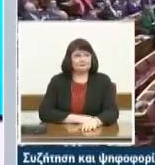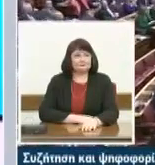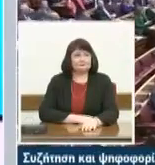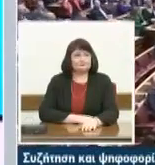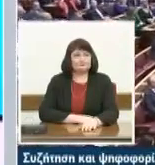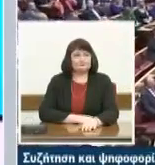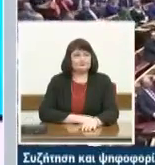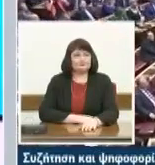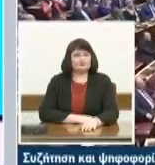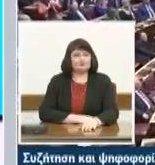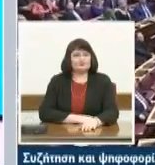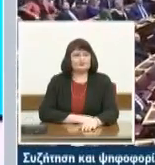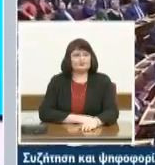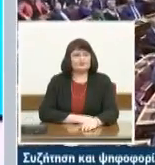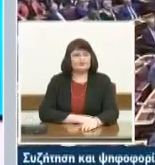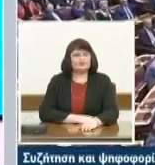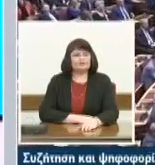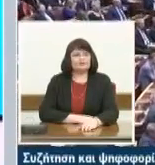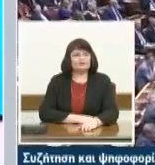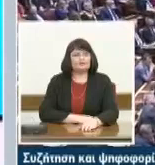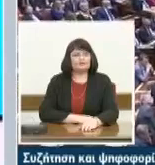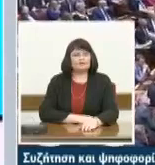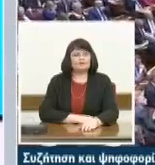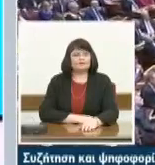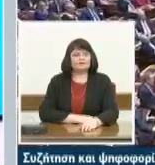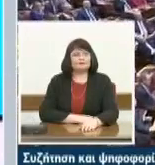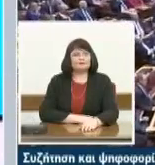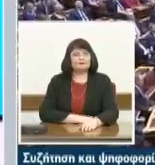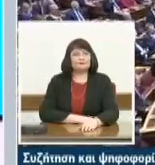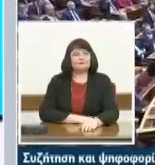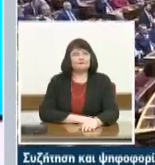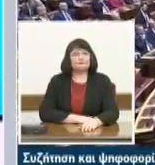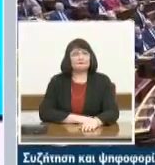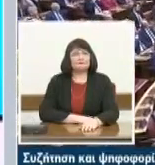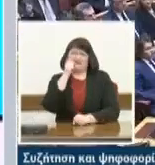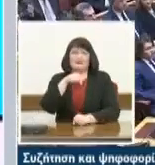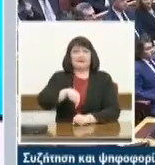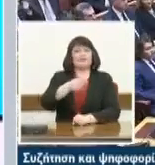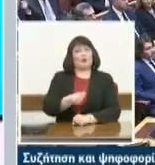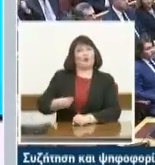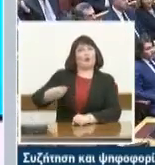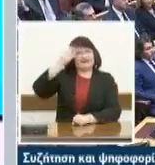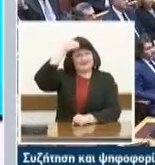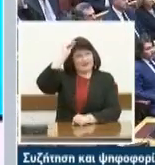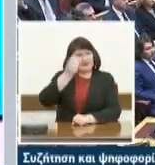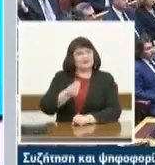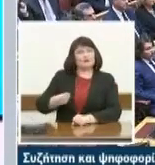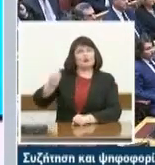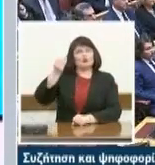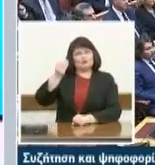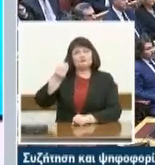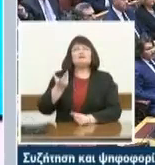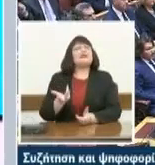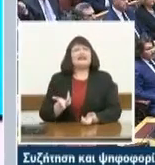με σαφήνεια τη φράση του Μητσοτάκη κάποτε, πρόσφατα δεν ήταν κάποτε,